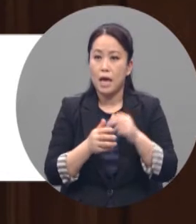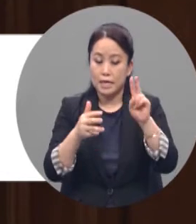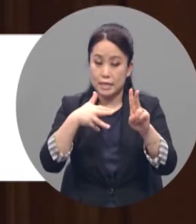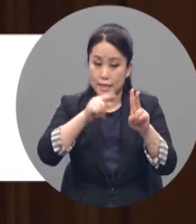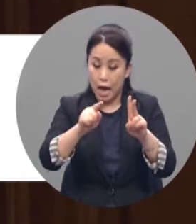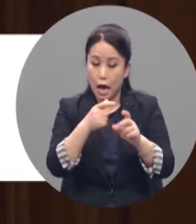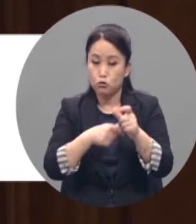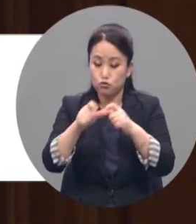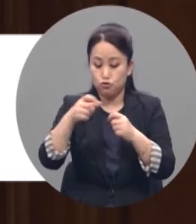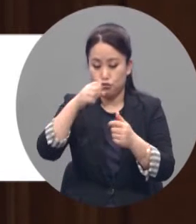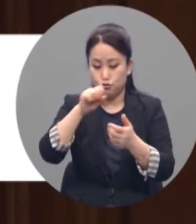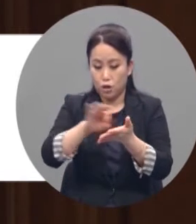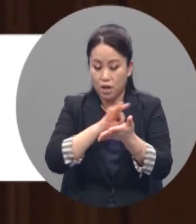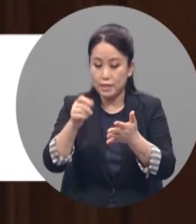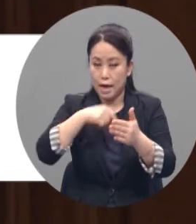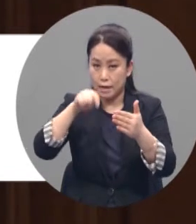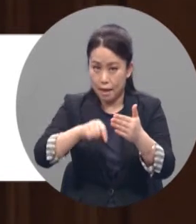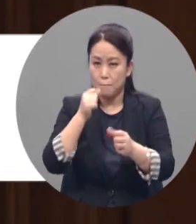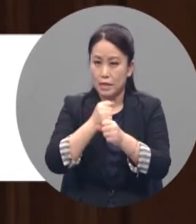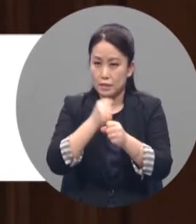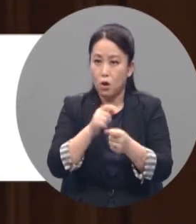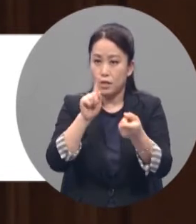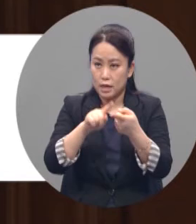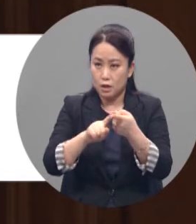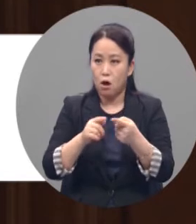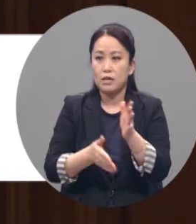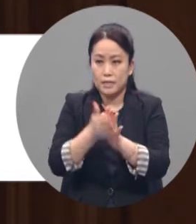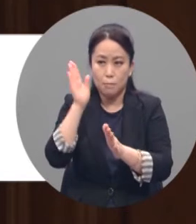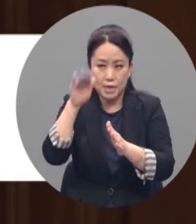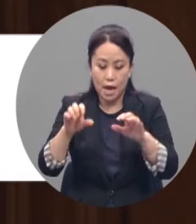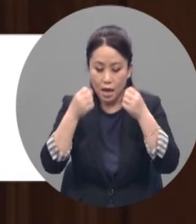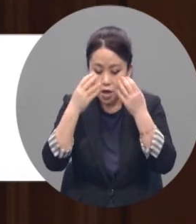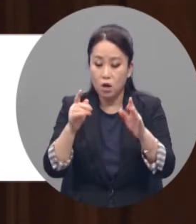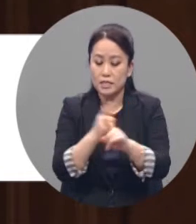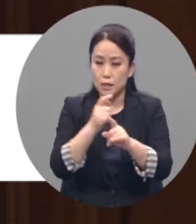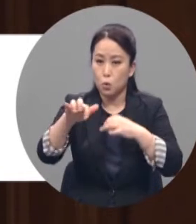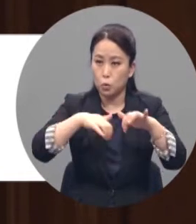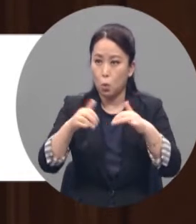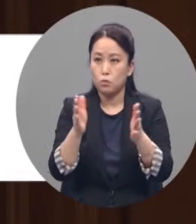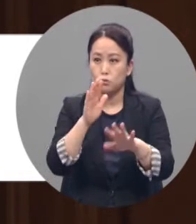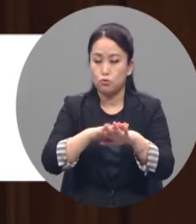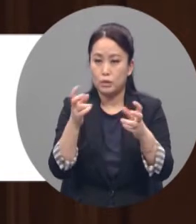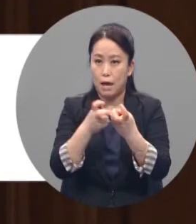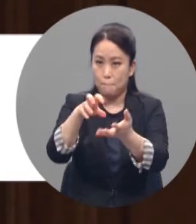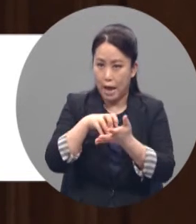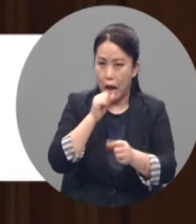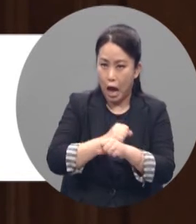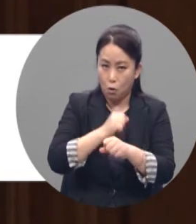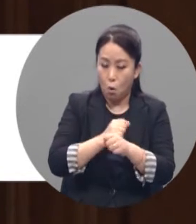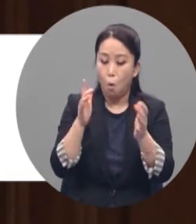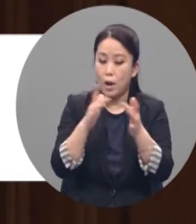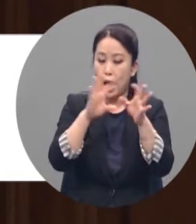미래혁신 신교통수단 도입 온라인 시민 토론회를 개최하고 정부의 하이퍼튜브 공모 사업을 준비하는 등